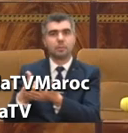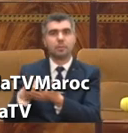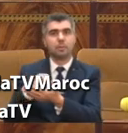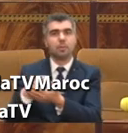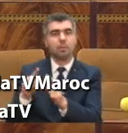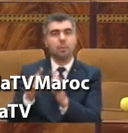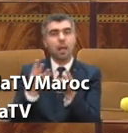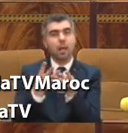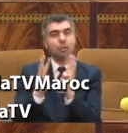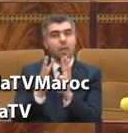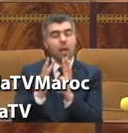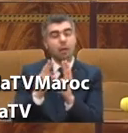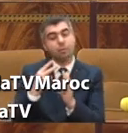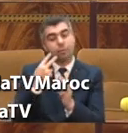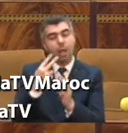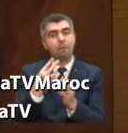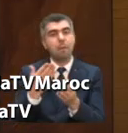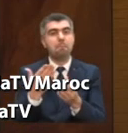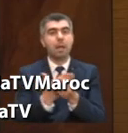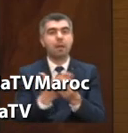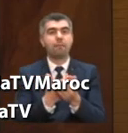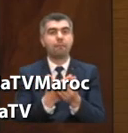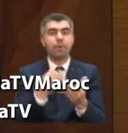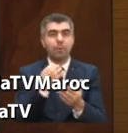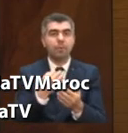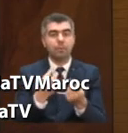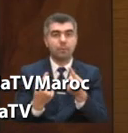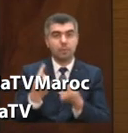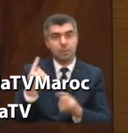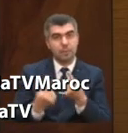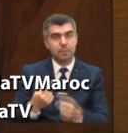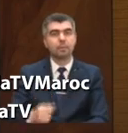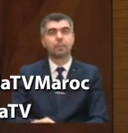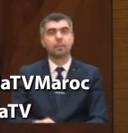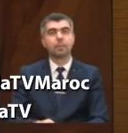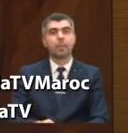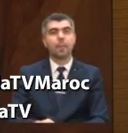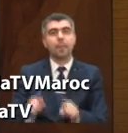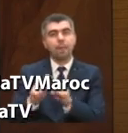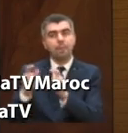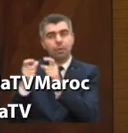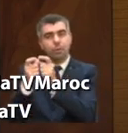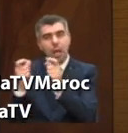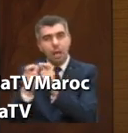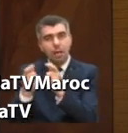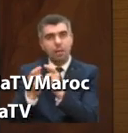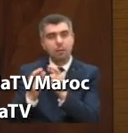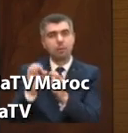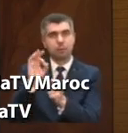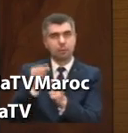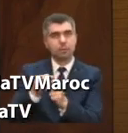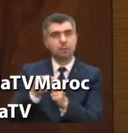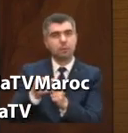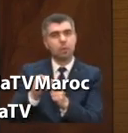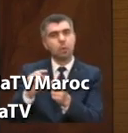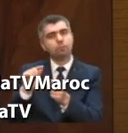كاين لجنة ستنظر في هذا الملف، لأن 500 أجير يمكن أن ننظر جيدا في الوضعية ديال المقاولة، هل يمكن أن تستمر